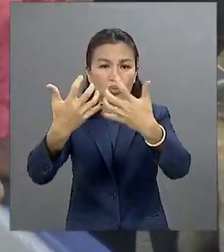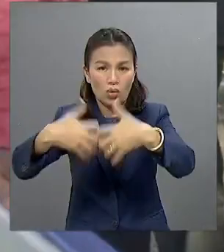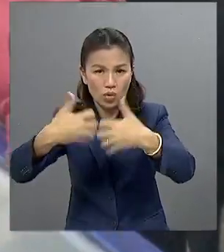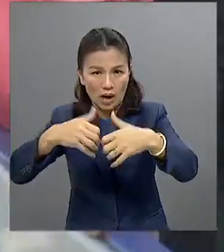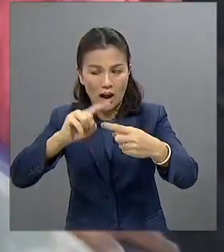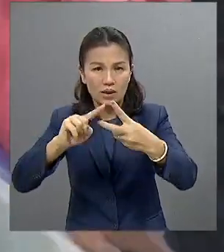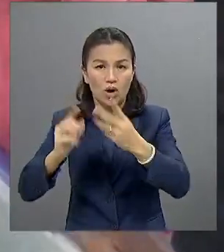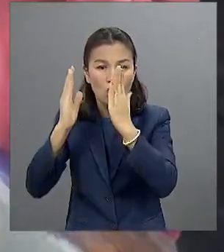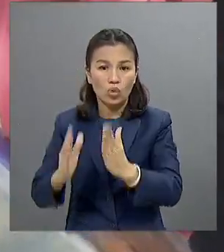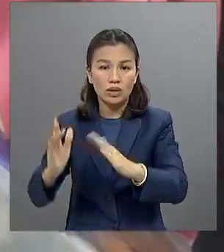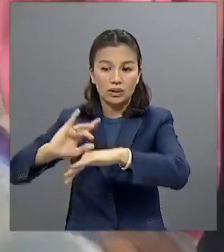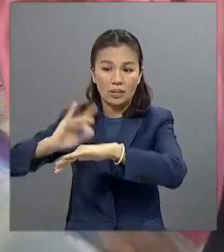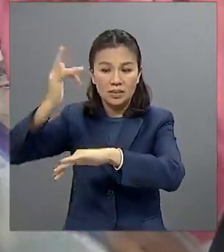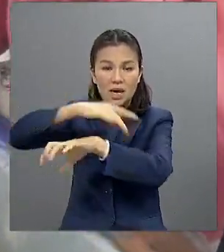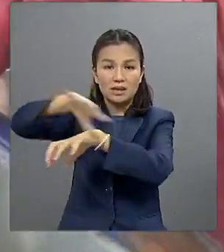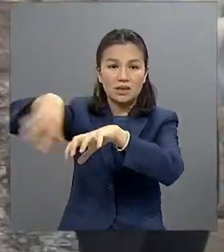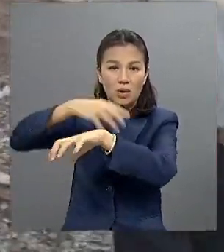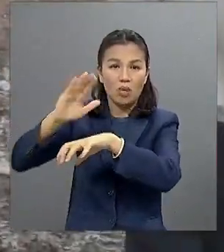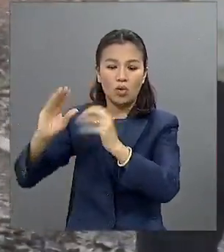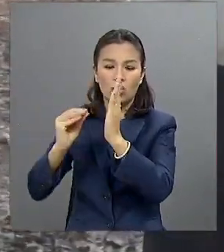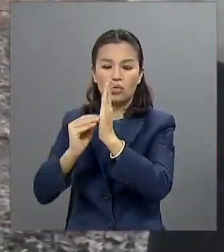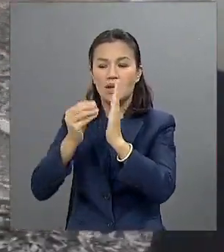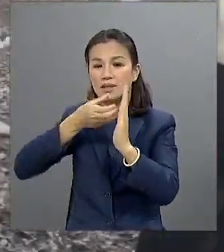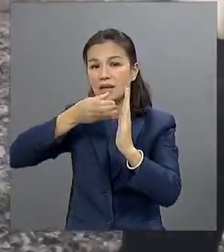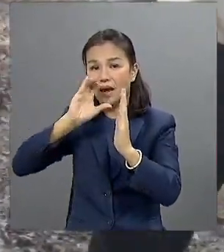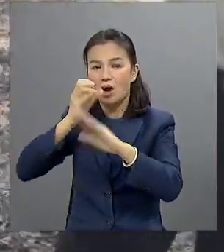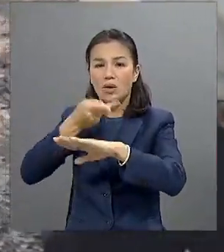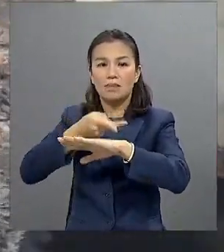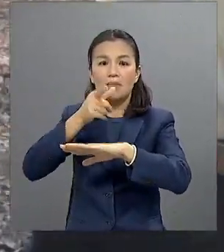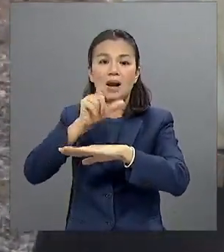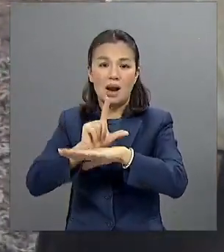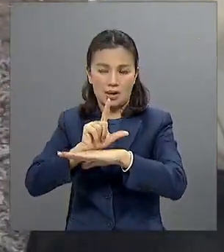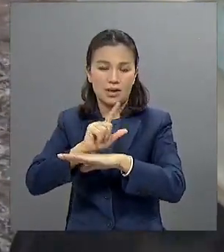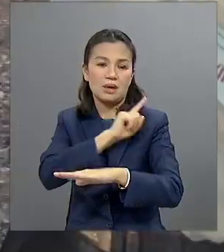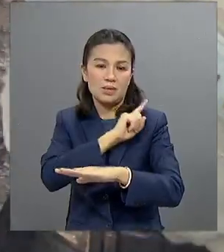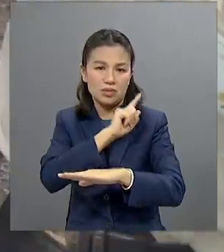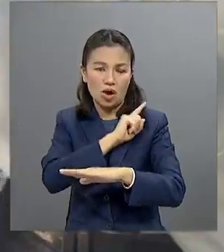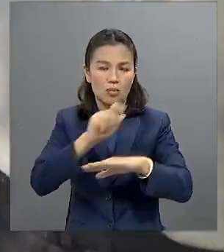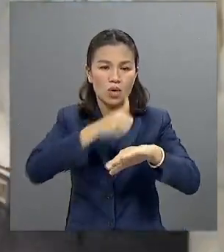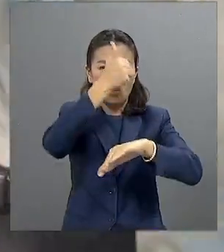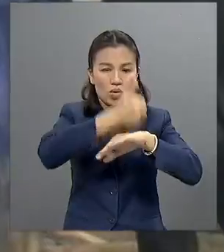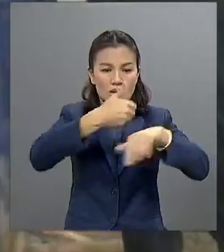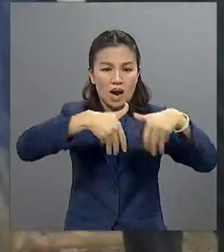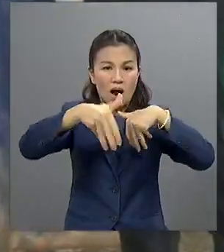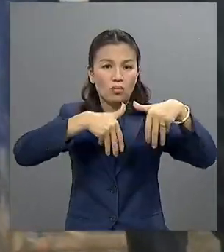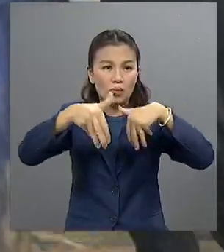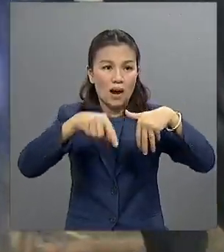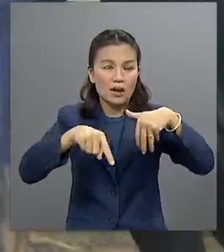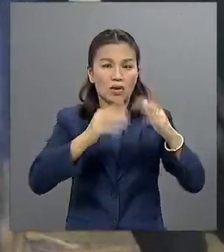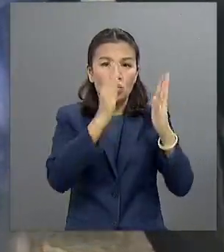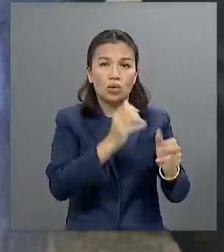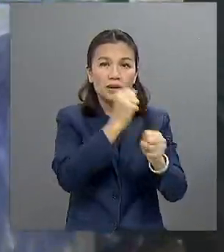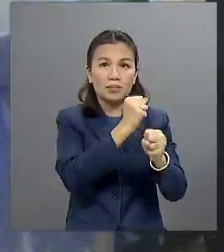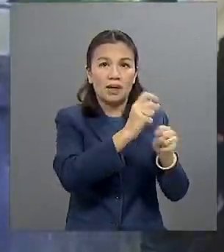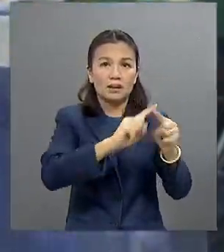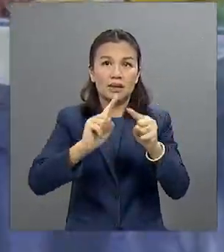และสิ่งแวดล้อมจังหวัดสระแก้วปลัดอาวุโสอำเภอวังสมบูรณ์ผู้ใหญ่บ้านหมู่10เจ้าหน้าที่ของโรงงานน้ำตาลเนี่ยลงพื้น